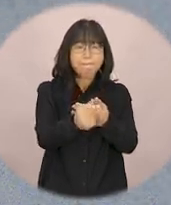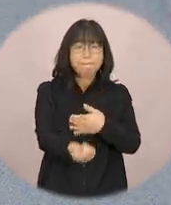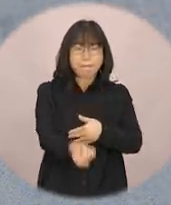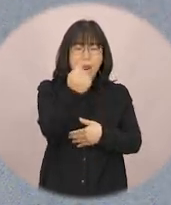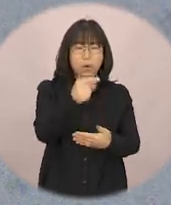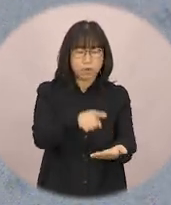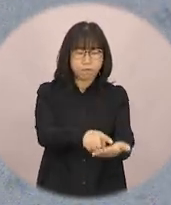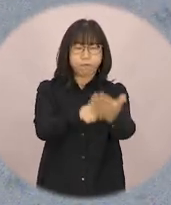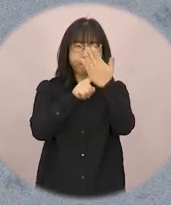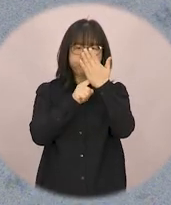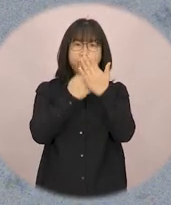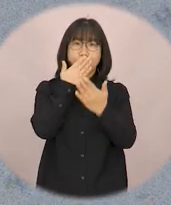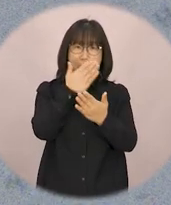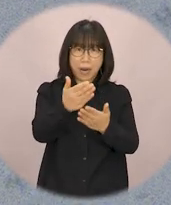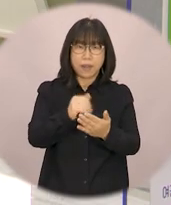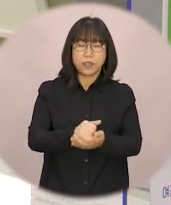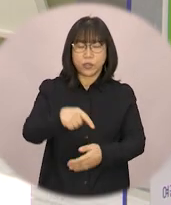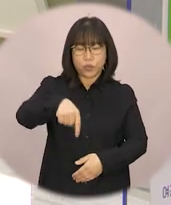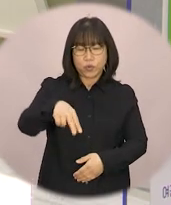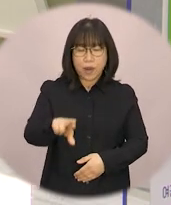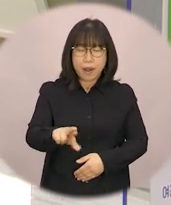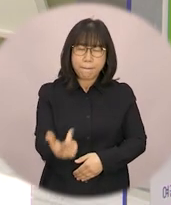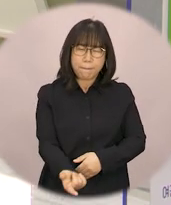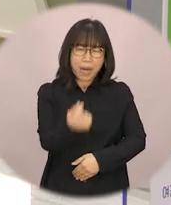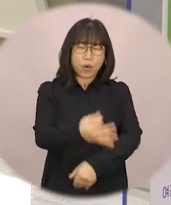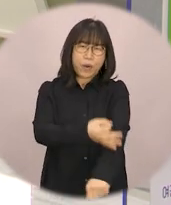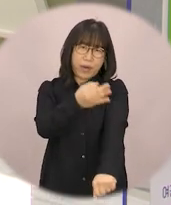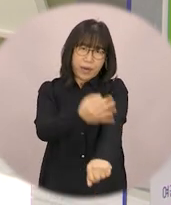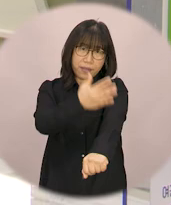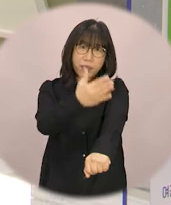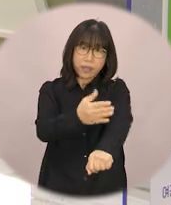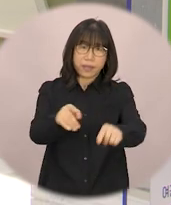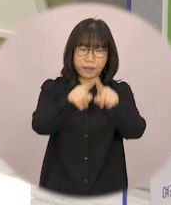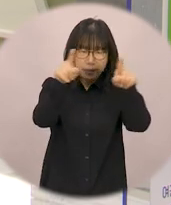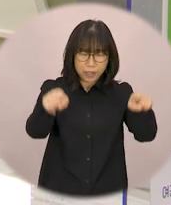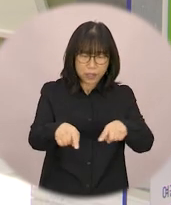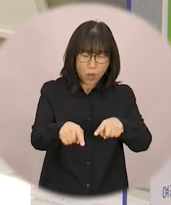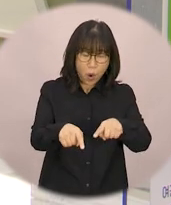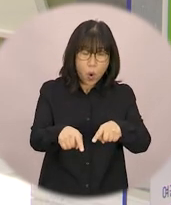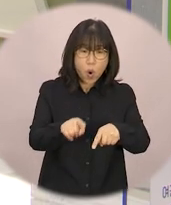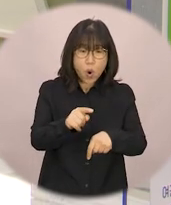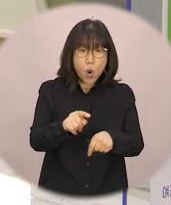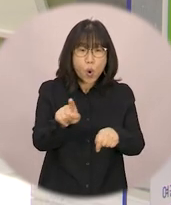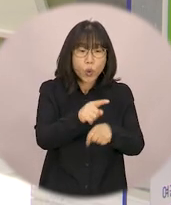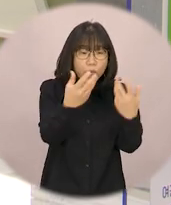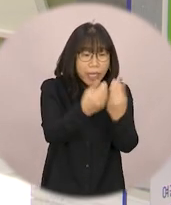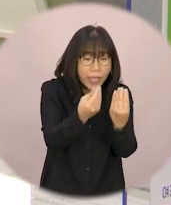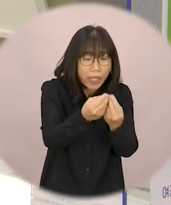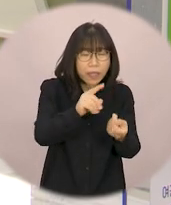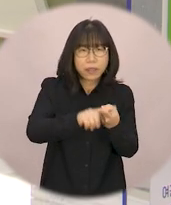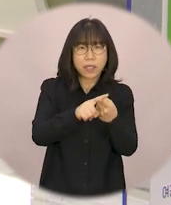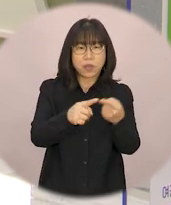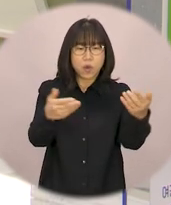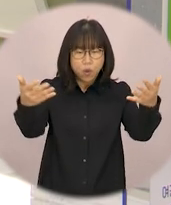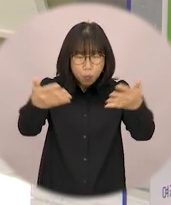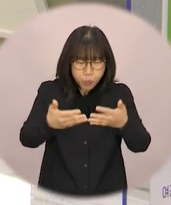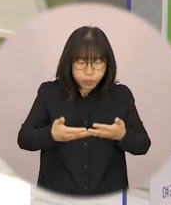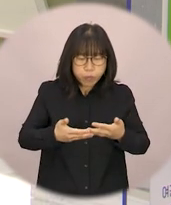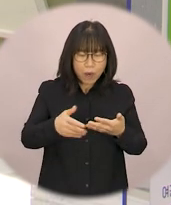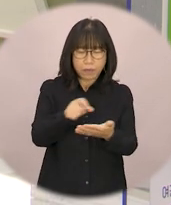제작되었습니다 qr 코드 부착은 신속하고 편리하게 민원서식 작성 예시를 확인함으로써